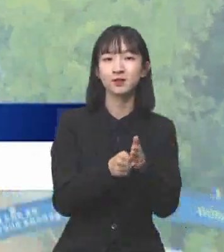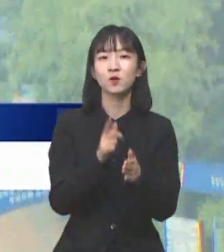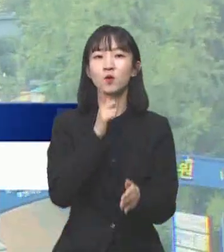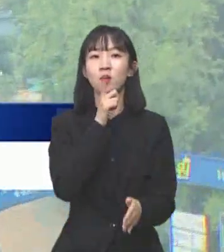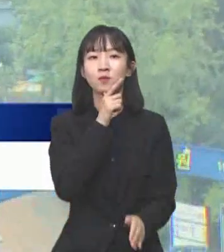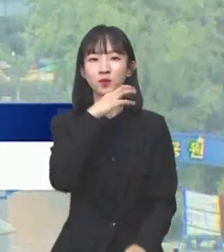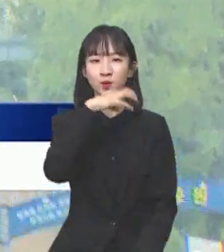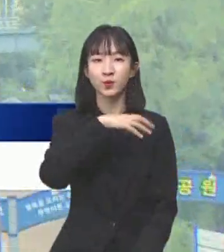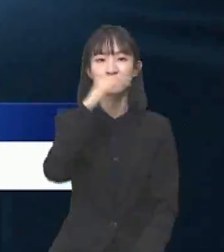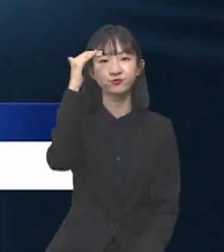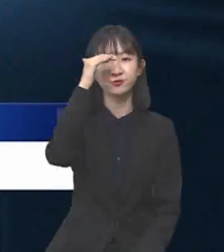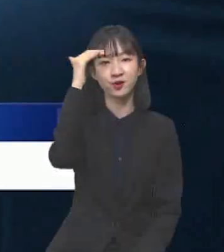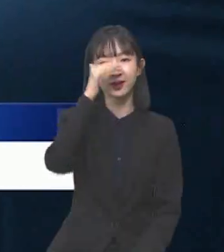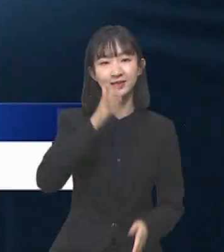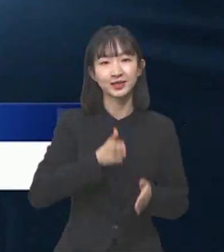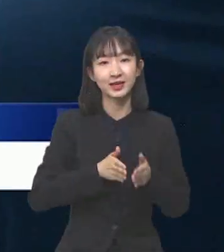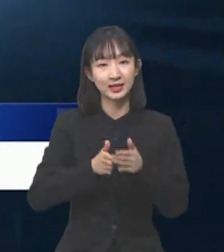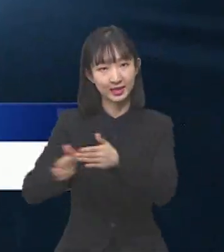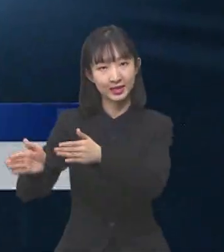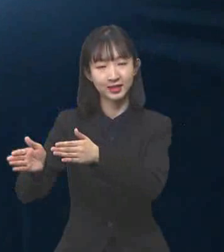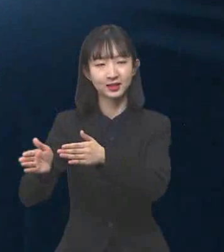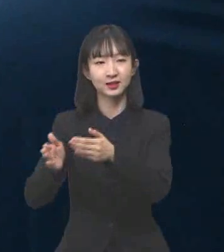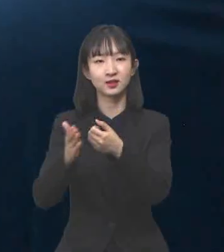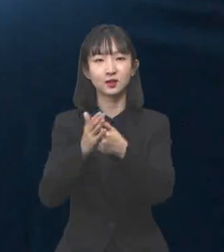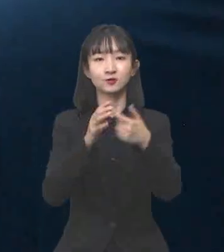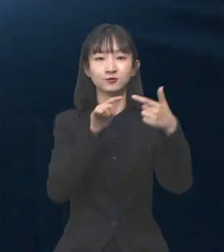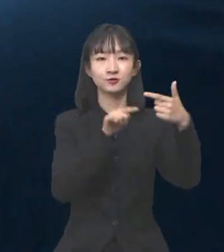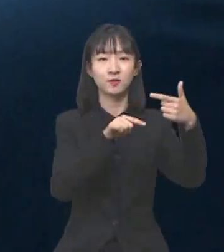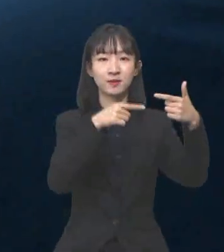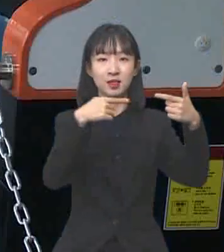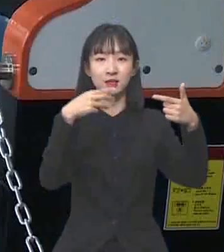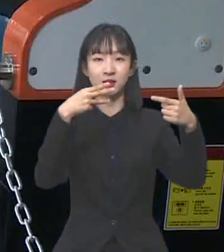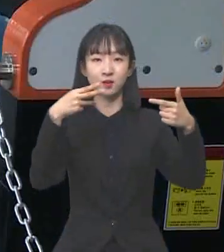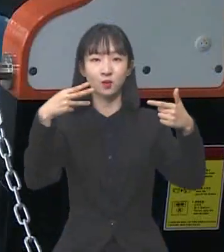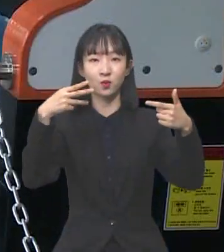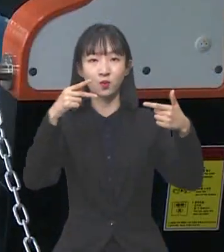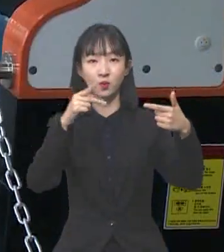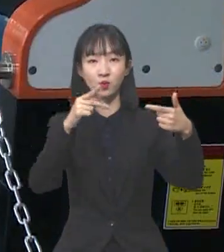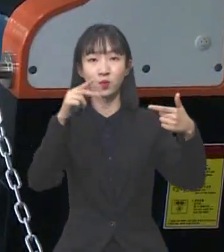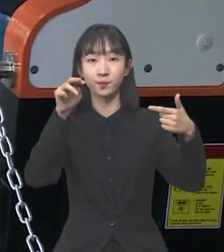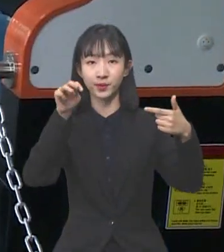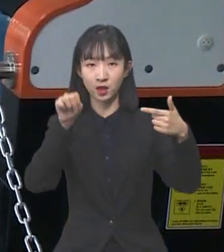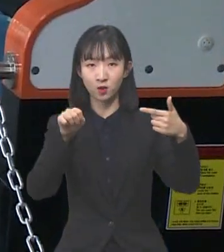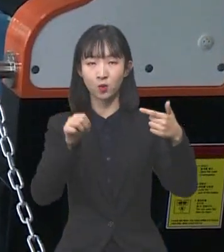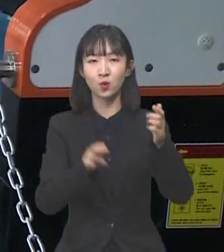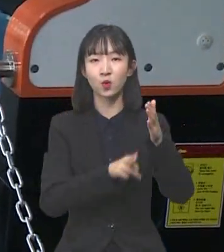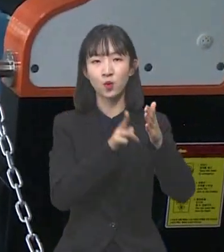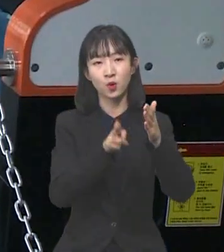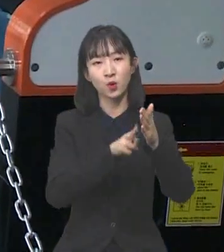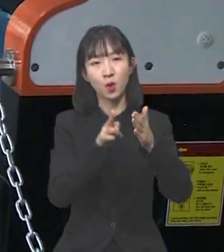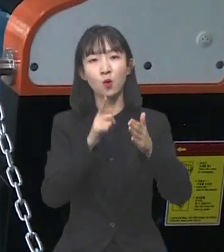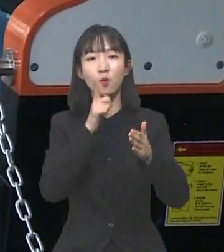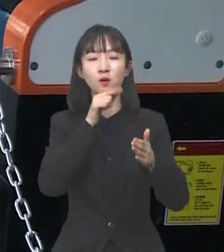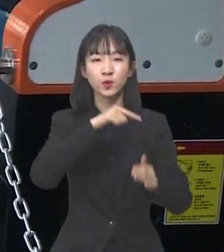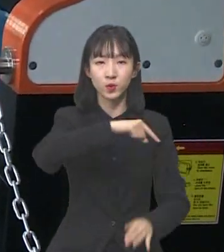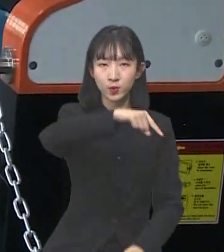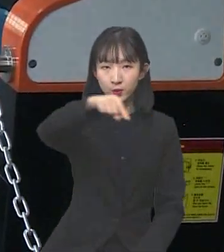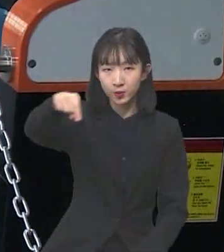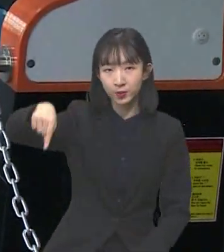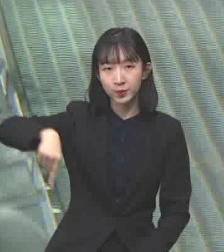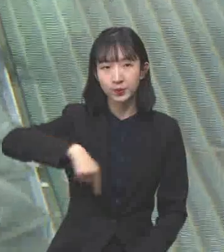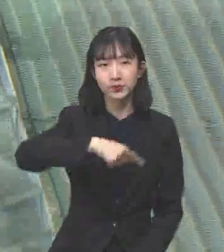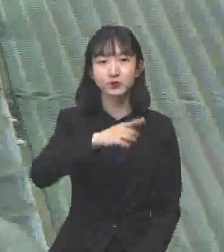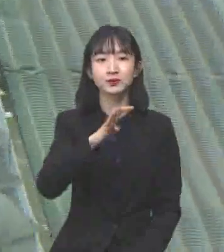발길이 몰리고 있습니다 총 운행거리 는 6.1km 열차로 월미도를 한바퀴 도는데 총 40분이